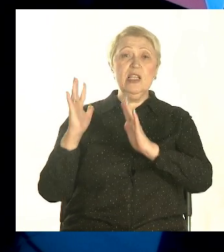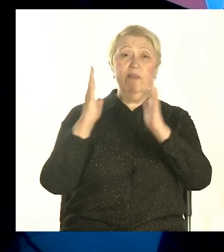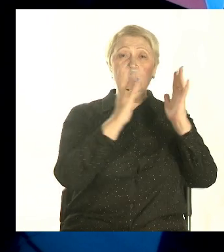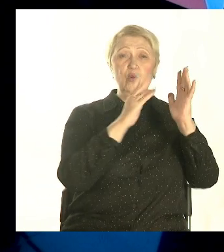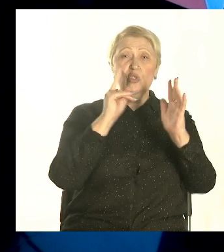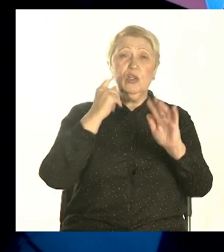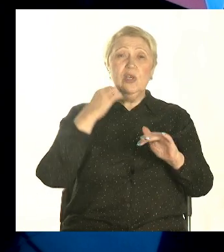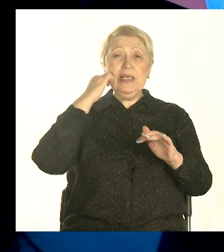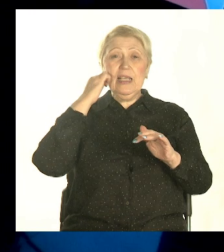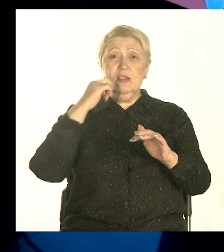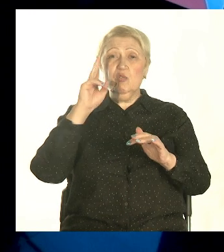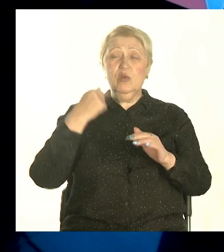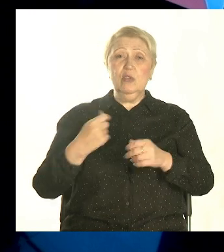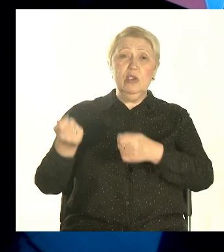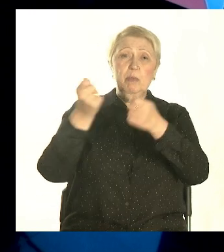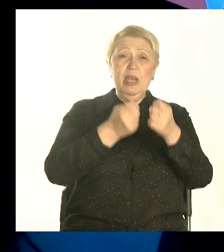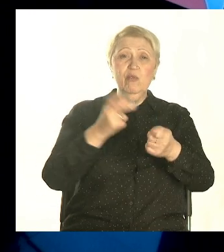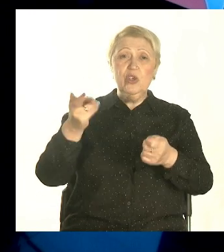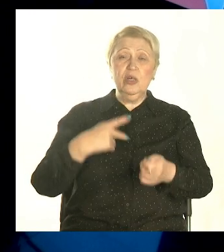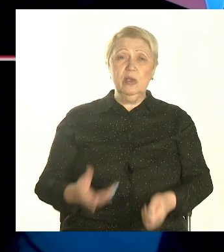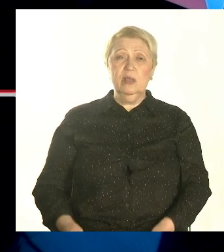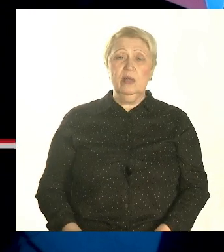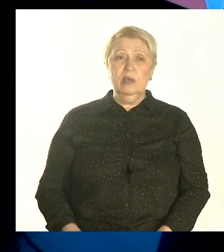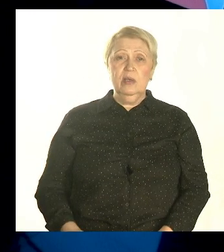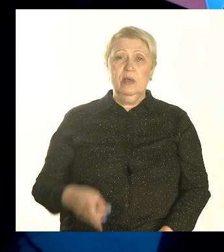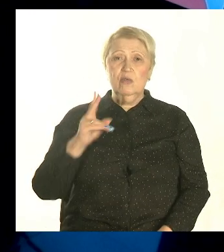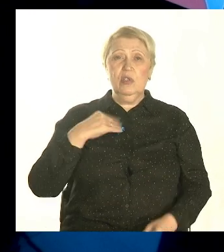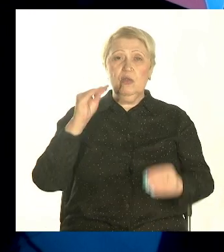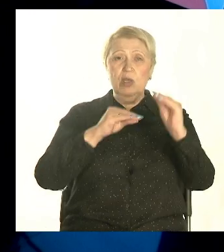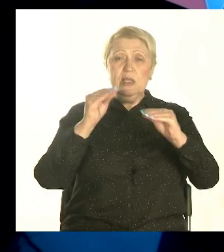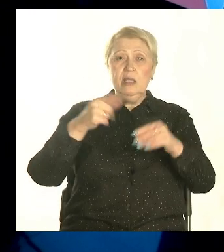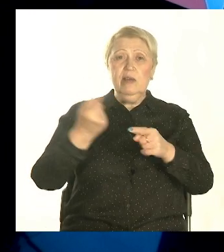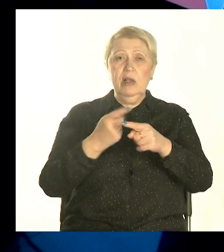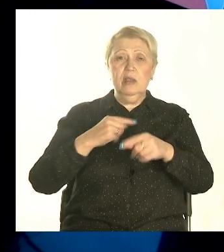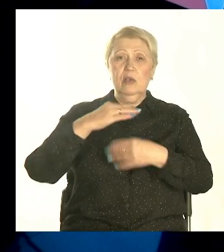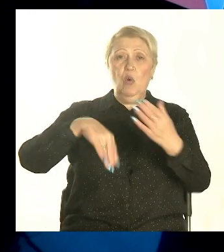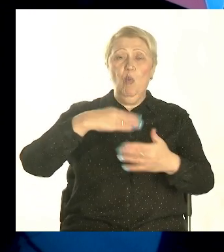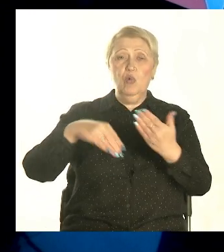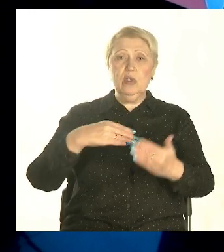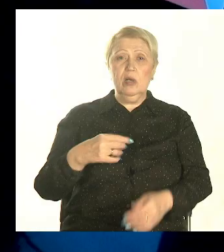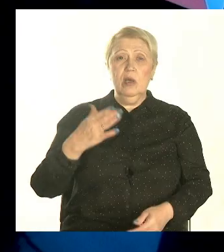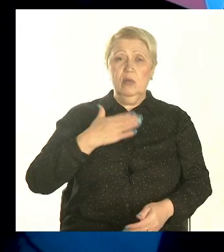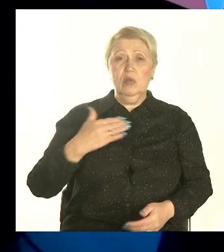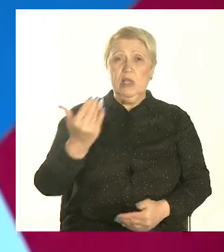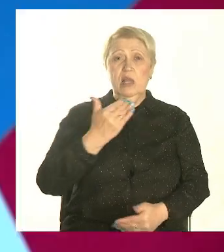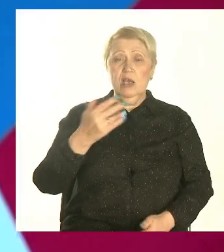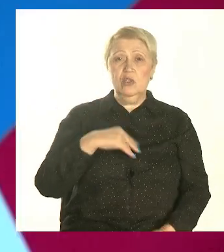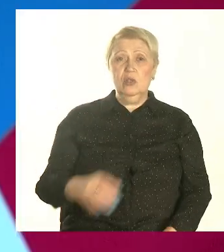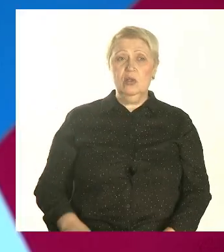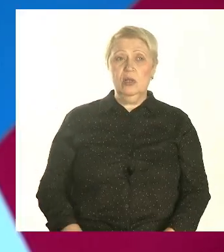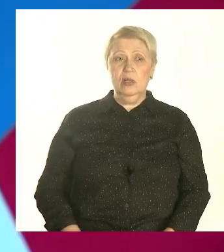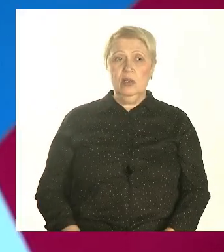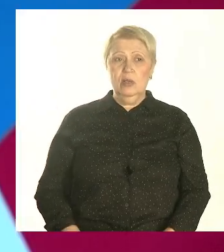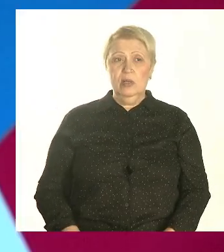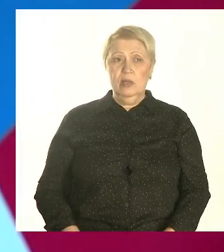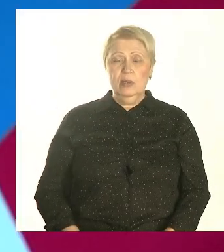какой-то негодяй-перевозчик складировал мусор, наш регоператор своими силами, не